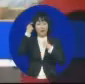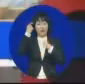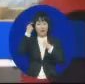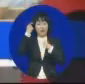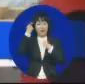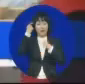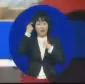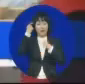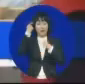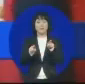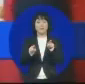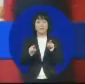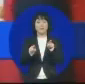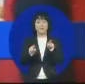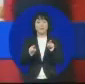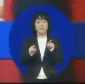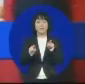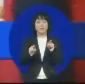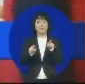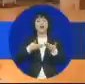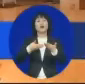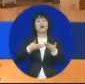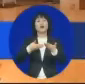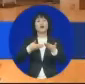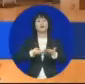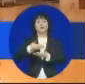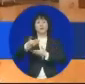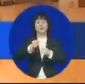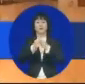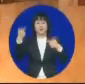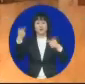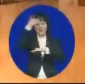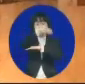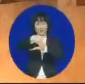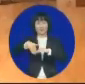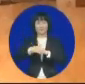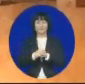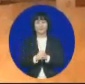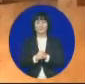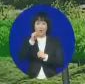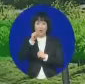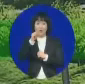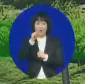관광상품 개발과 함께 다양한 문화교류 기회도 확대해나갈 강추입니다